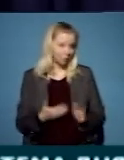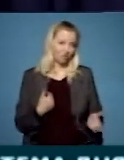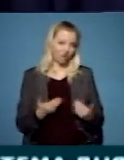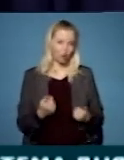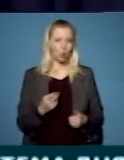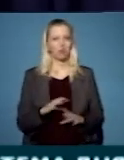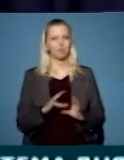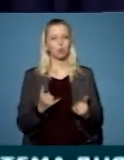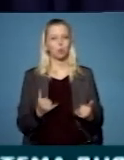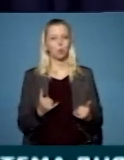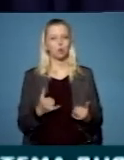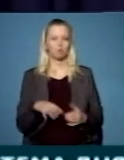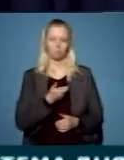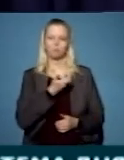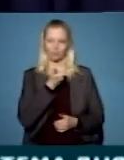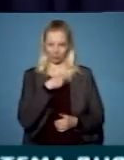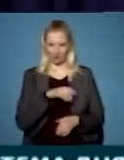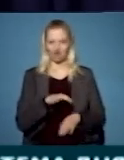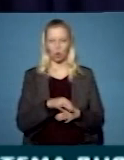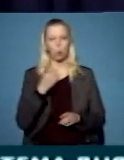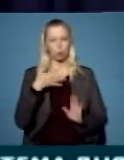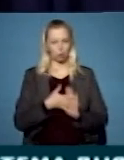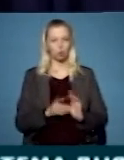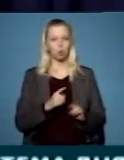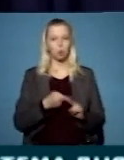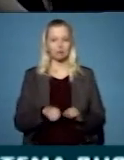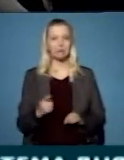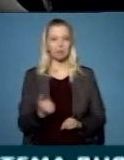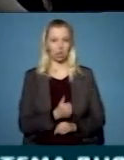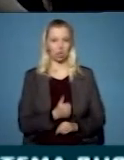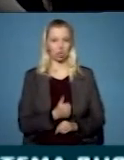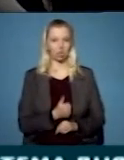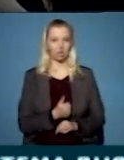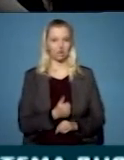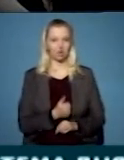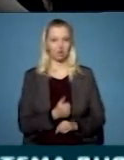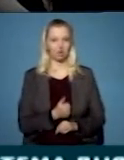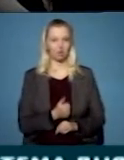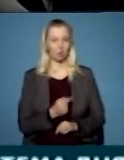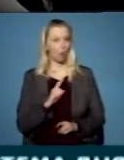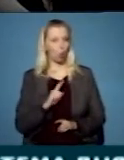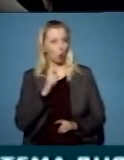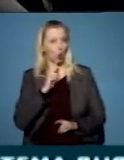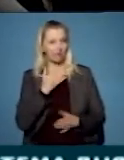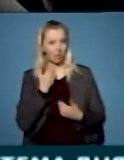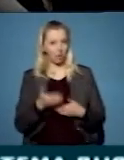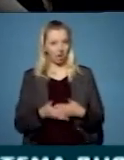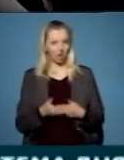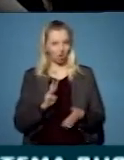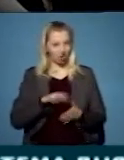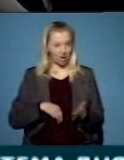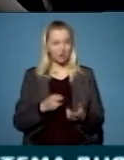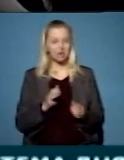але сьогодні ведуть всі чемно себе і розуміють, що цей тиждень це тільки поки не накладають штраф. Так, і це тільки